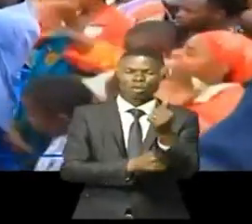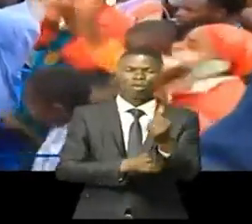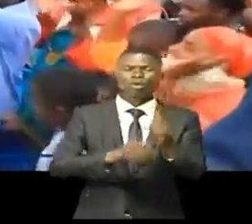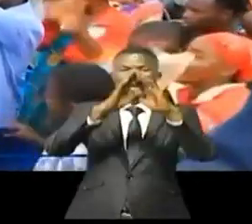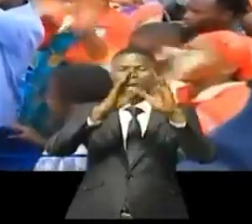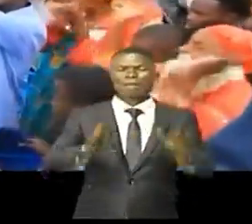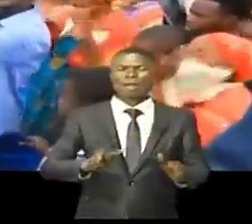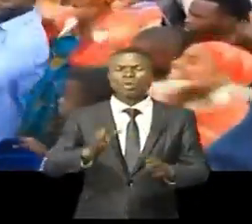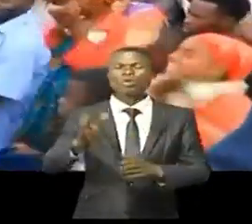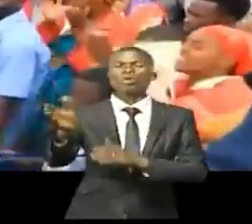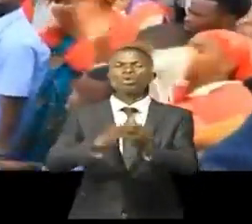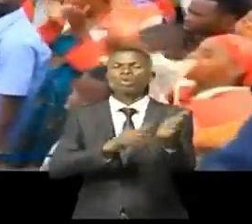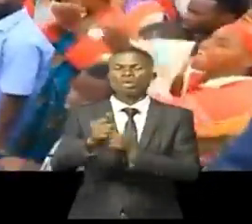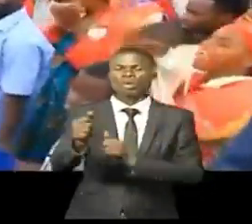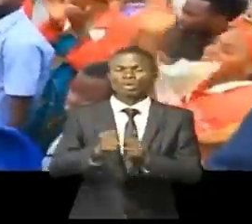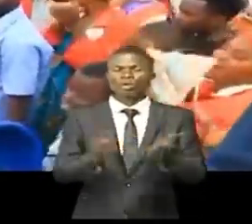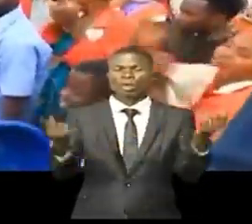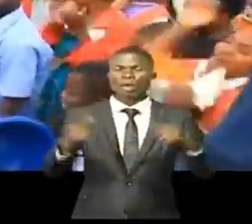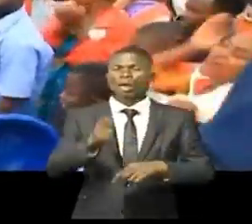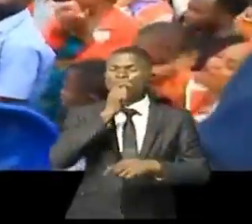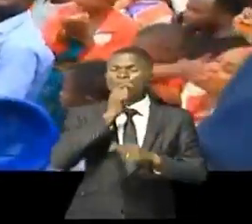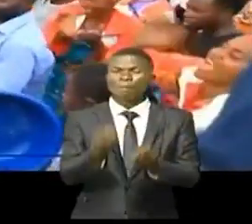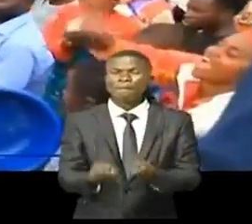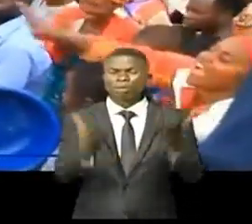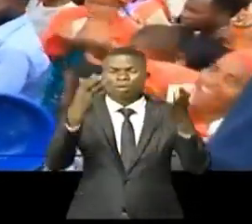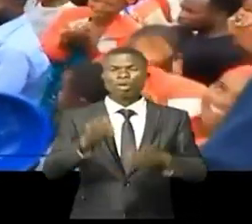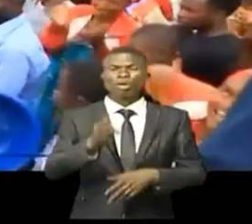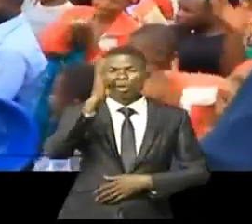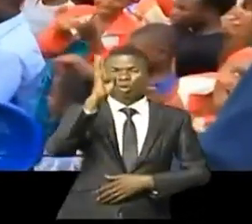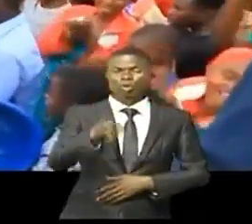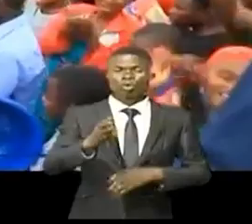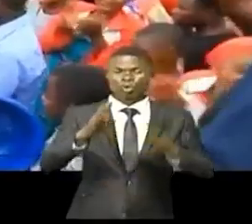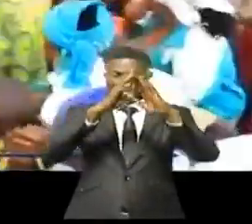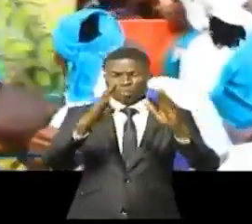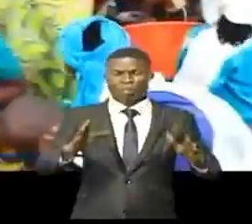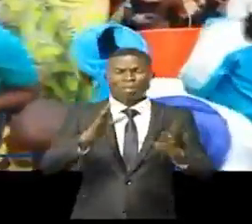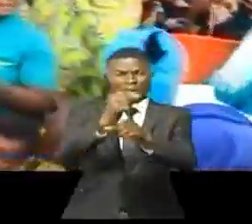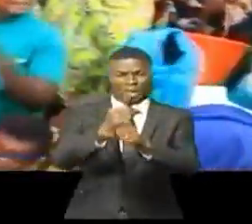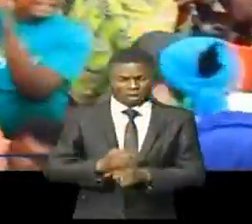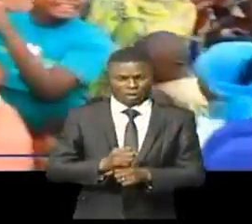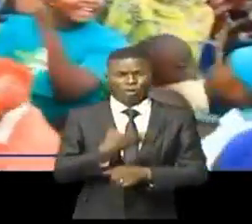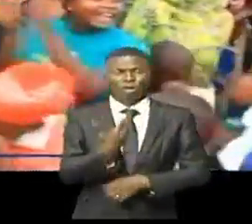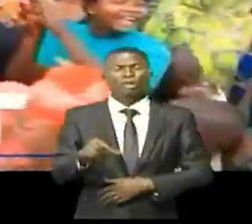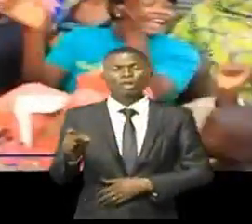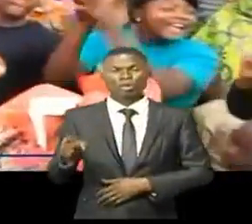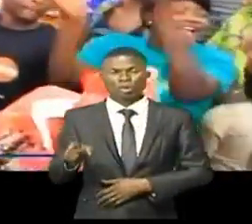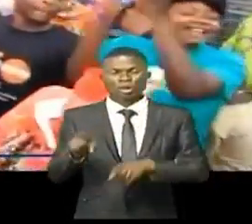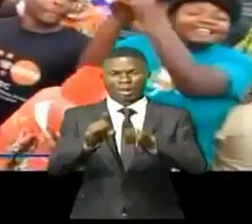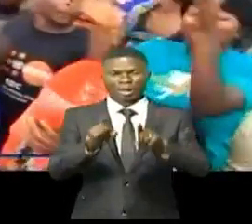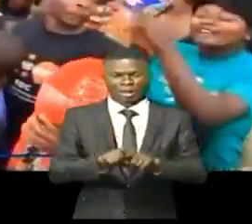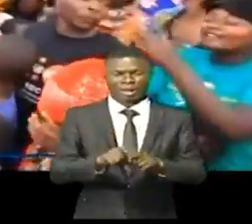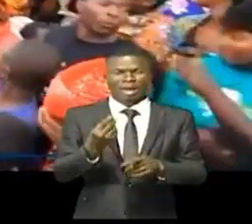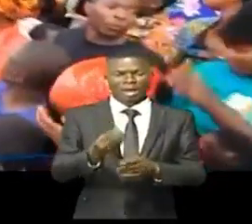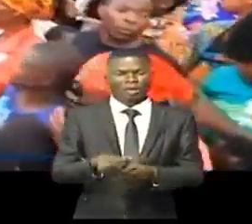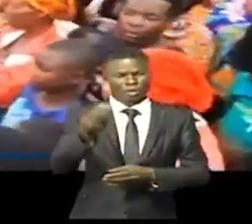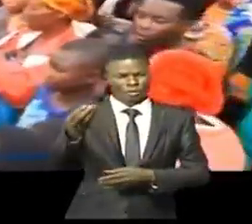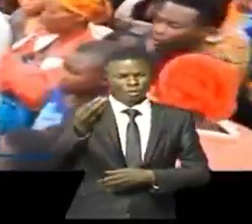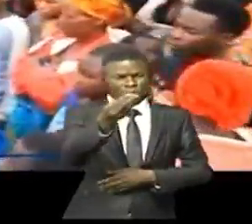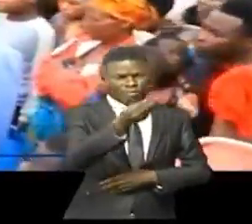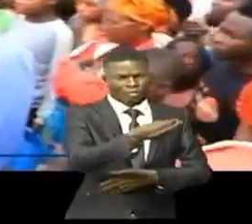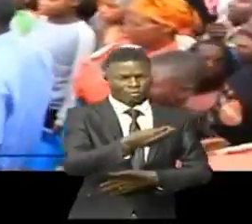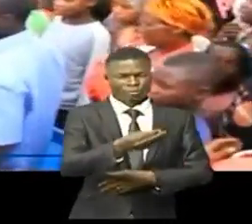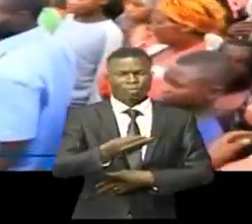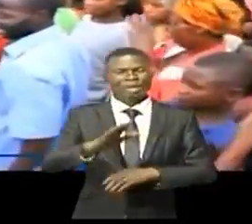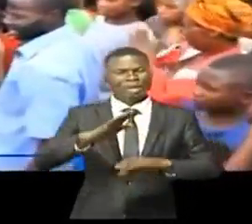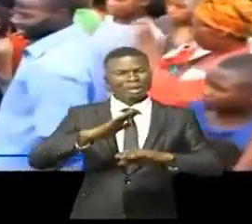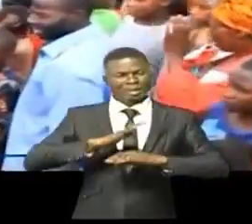Nyiragongo. Ici à Kibati par exemple, plus de 300 ménages ont été bénéficiaires de ces produits champêtres et une somme d'argent. Une réponse des cœurs